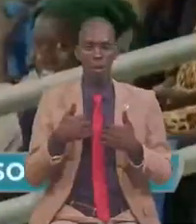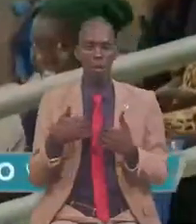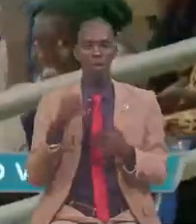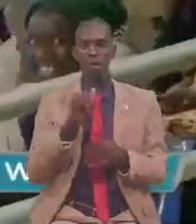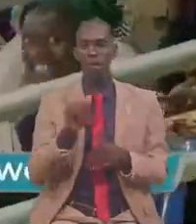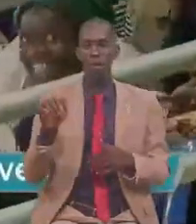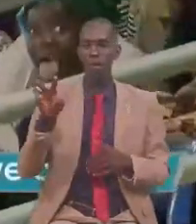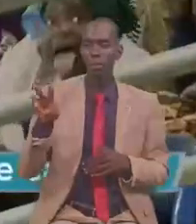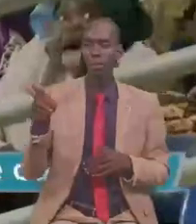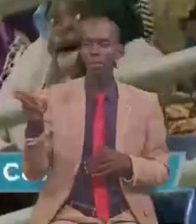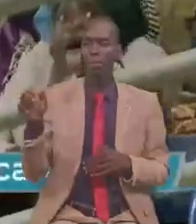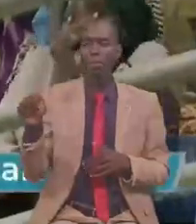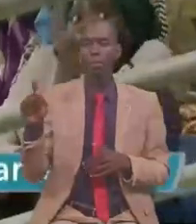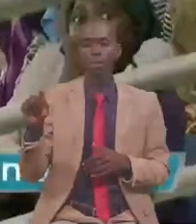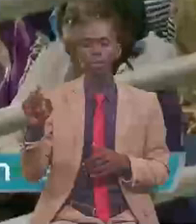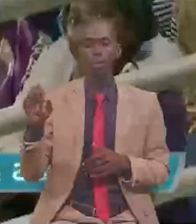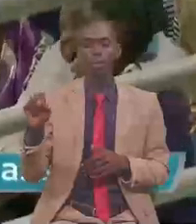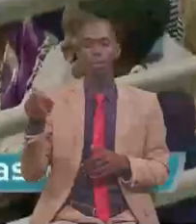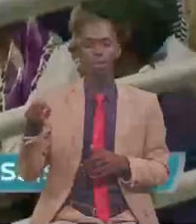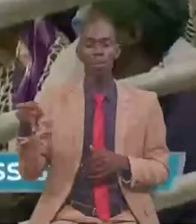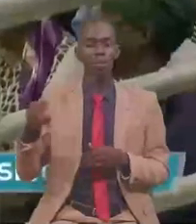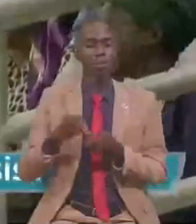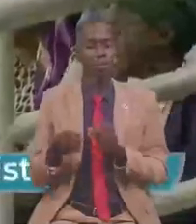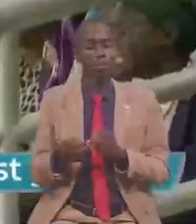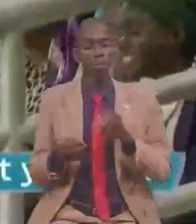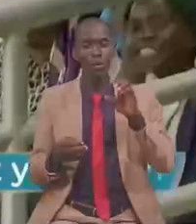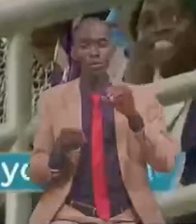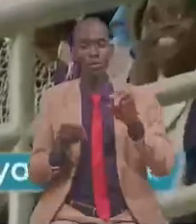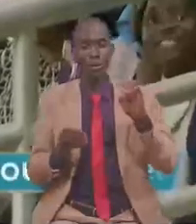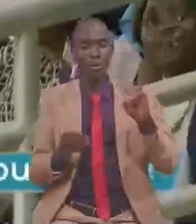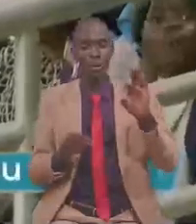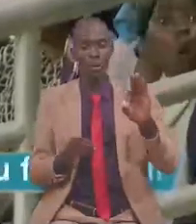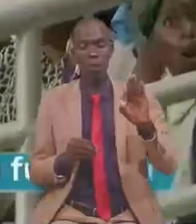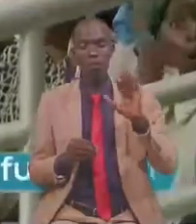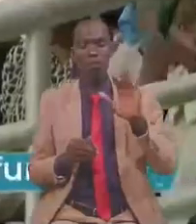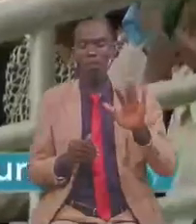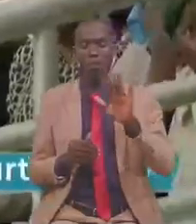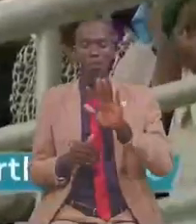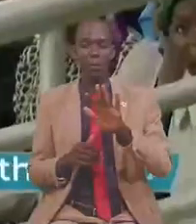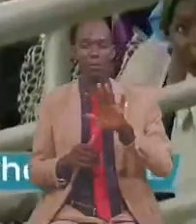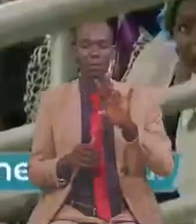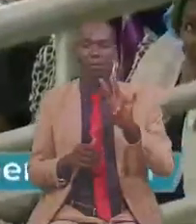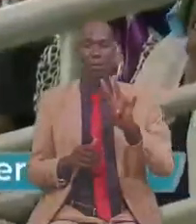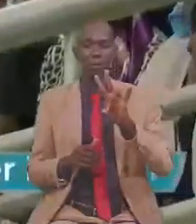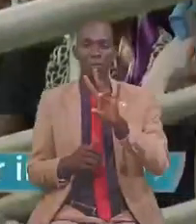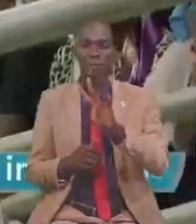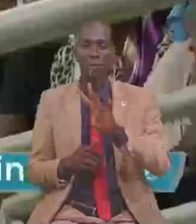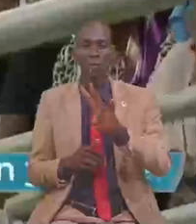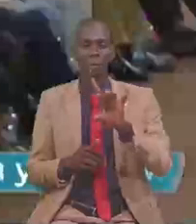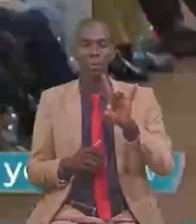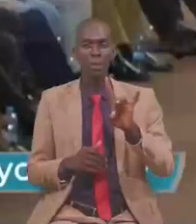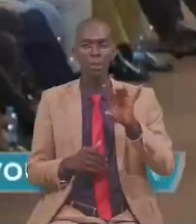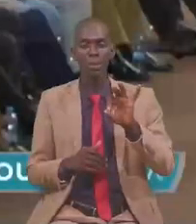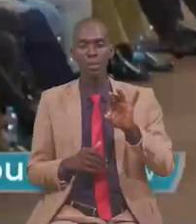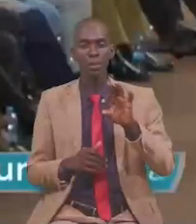Le numéro WhatsApp est là. Vous nous envoyez votre rapport par WhatsApp.